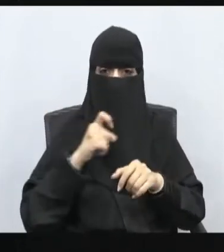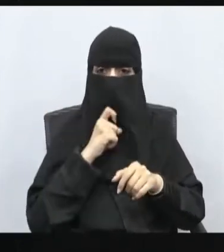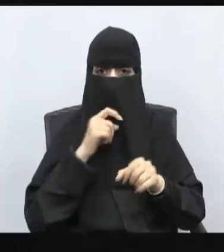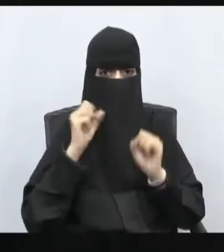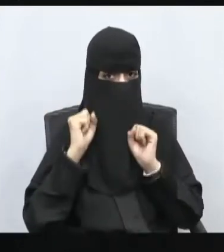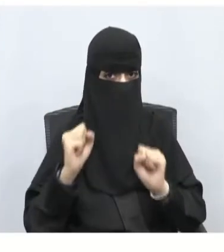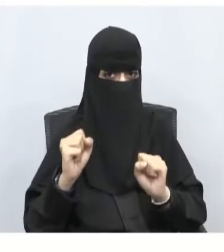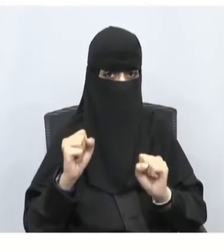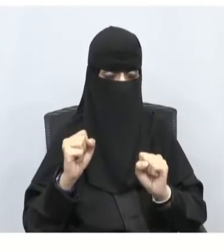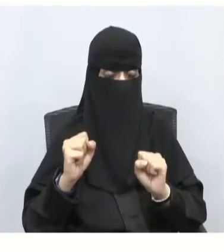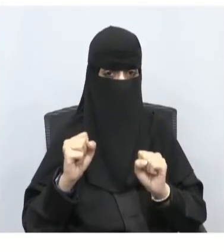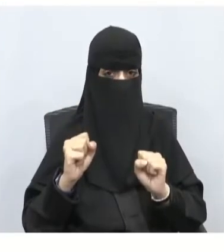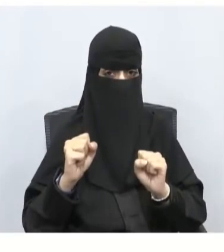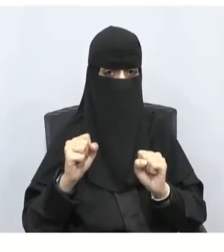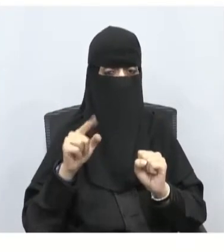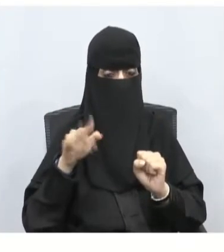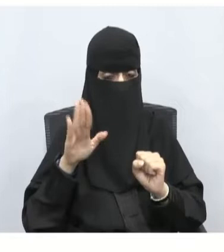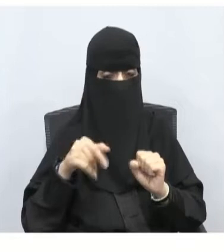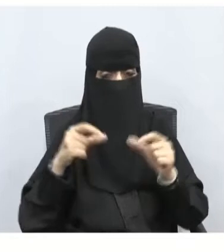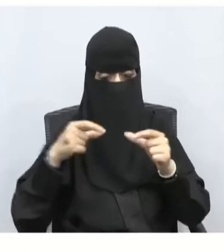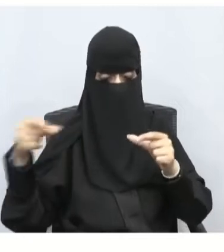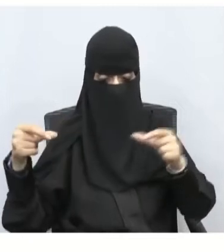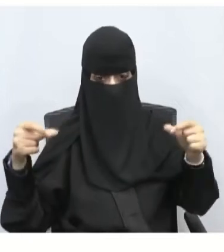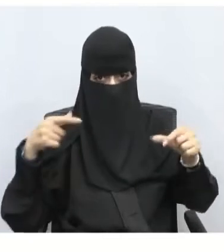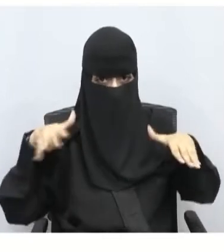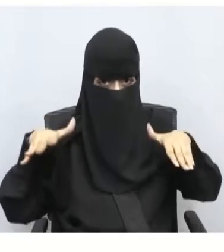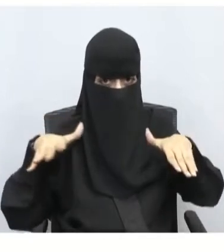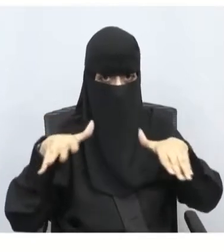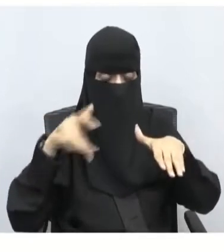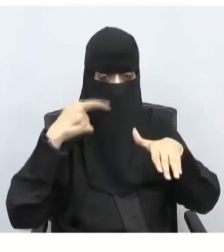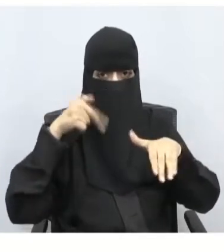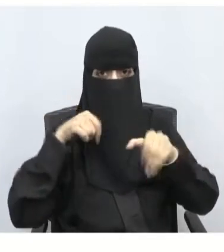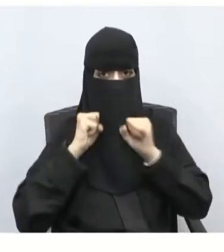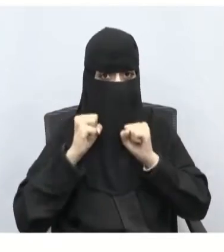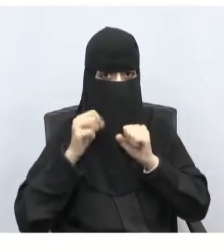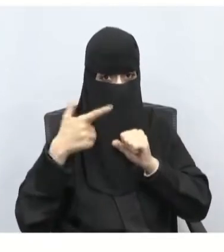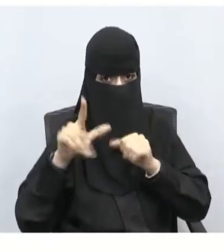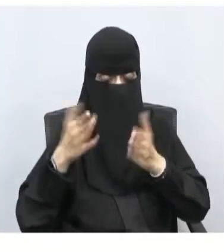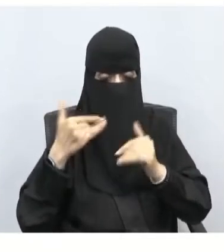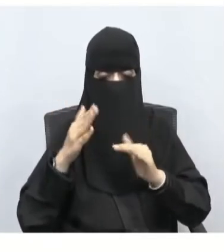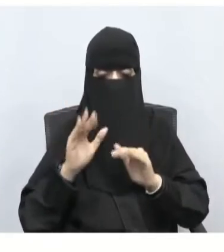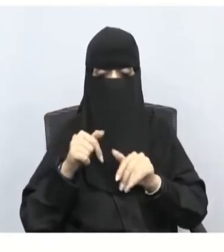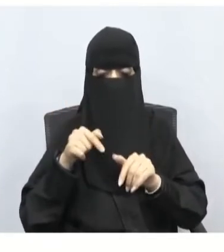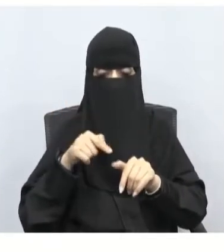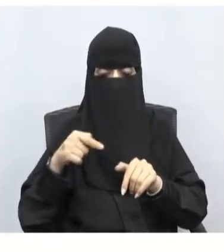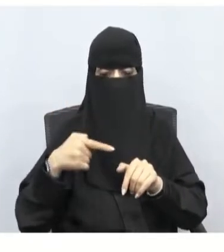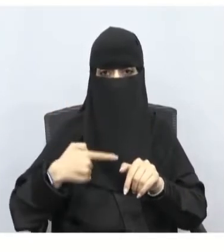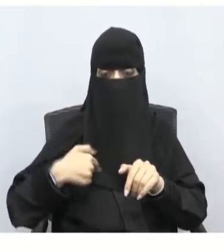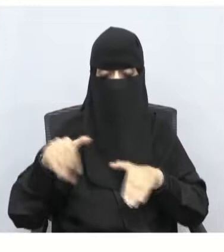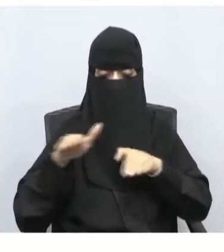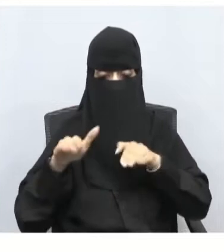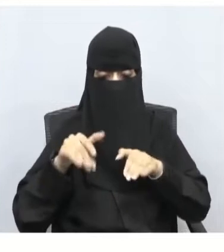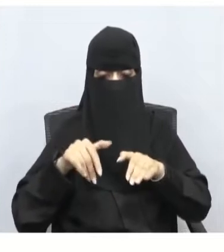أم قوية؟ قوية جدا. تسمى سلسلة التخلخلات